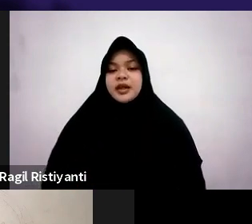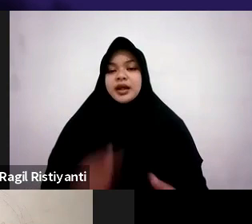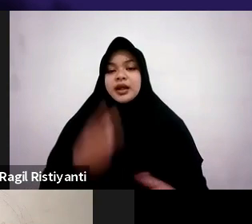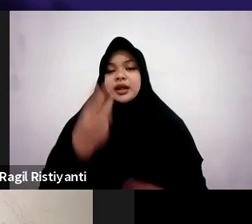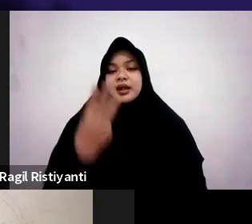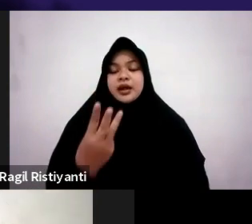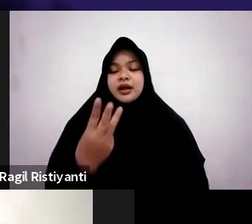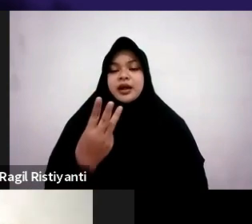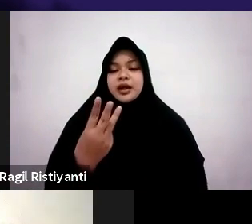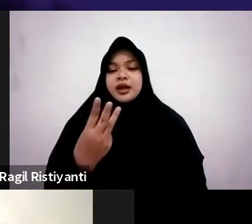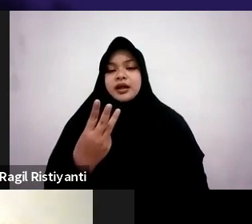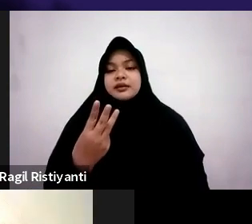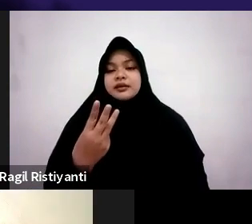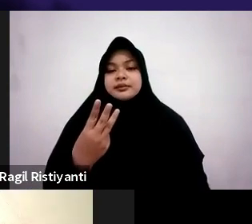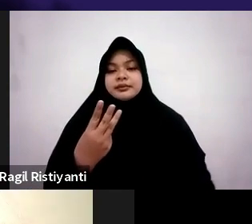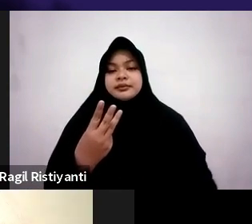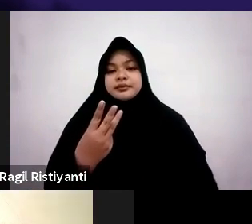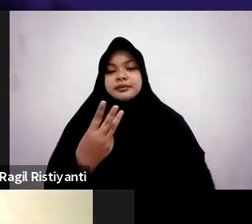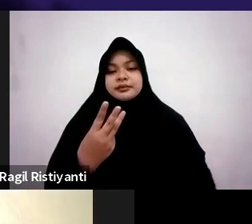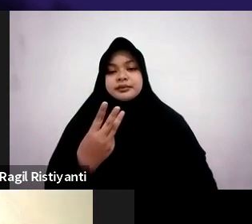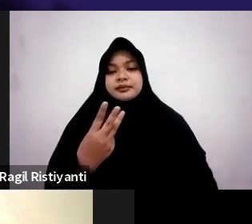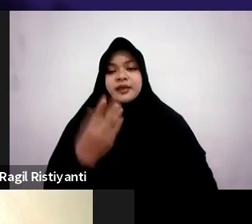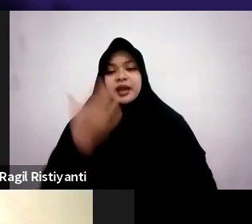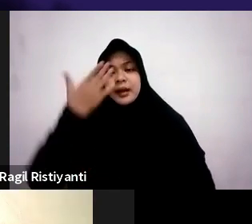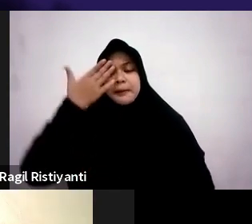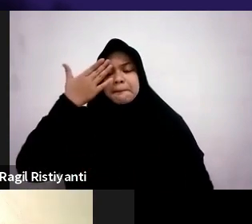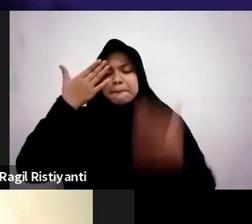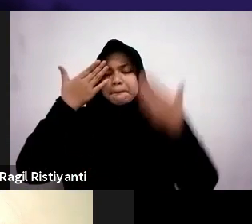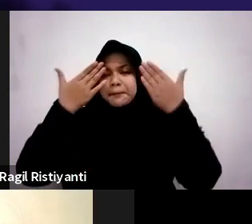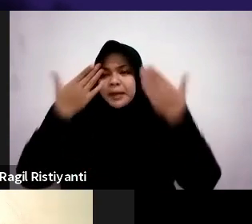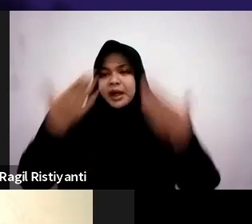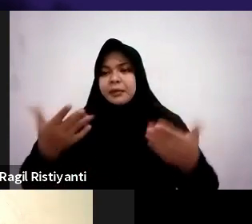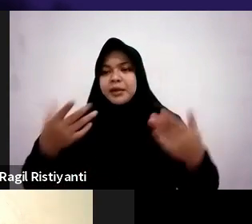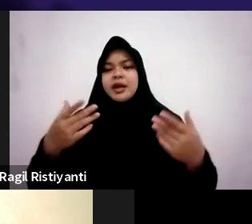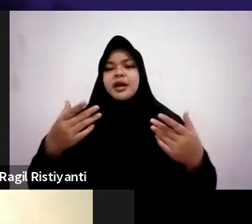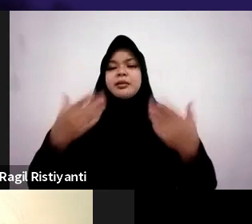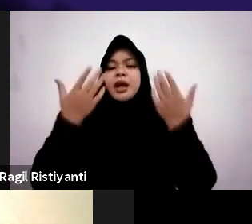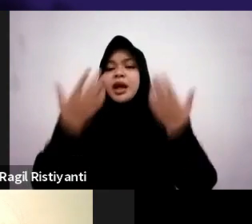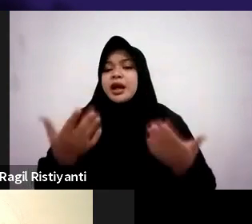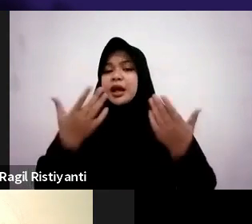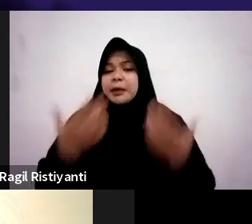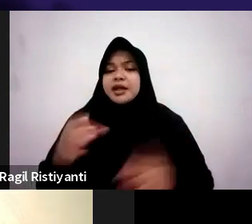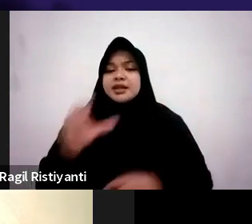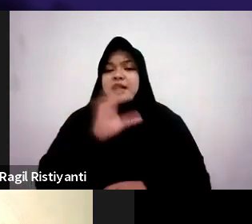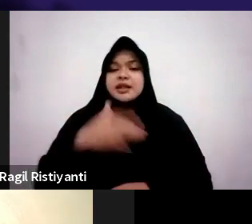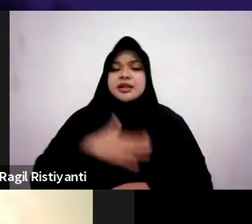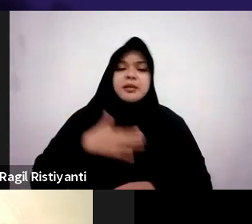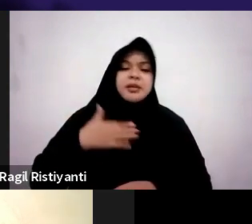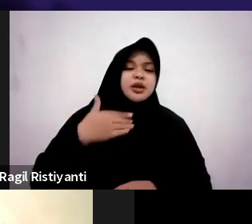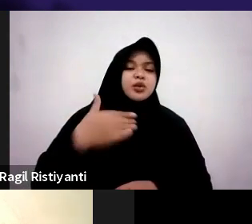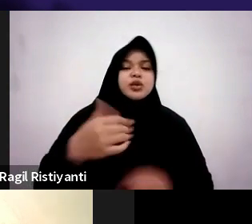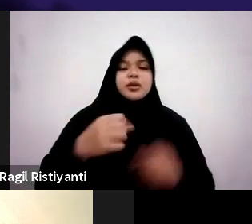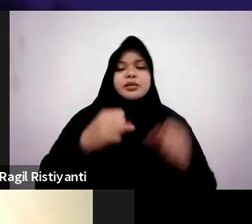dan yang ketiga Bagaimana cara saya meneruskan perjuangan tetapi justru kuncinya